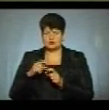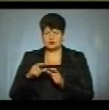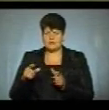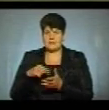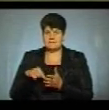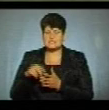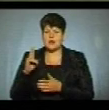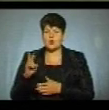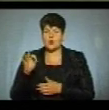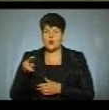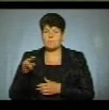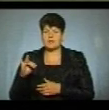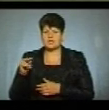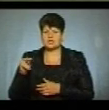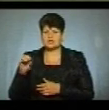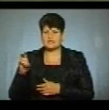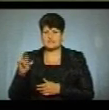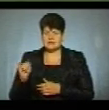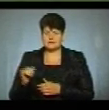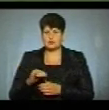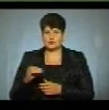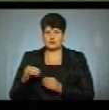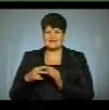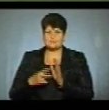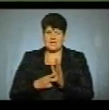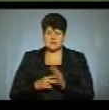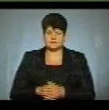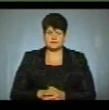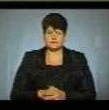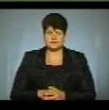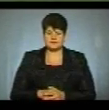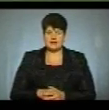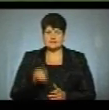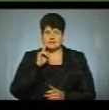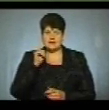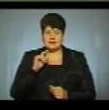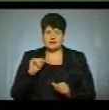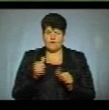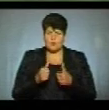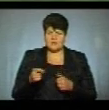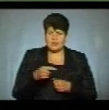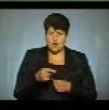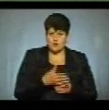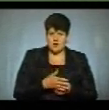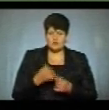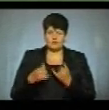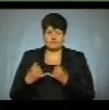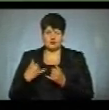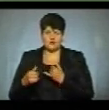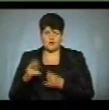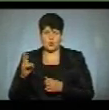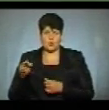міста Копиченці у категорії U17. У зеленій формі грають тернополяни, у жовтій – футболісти з